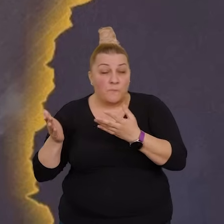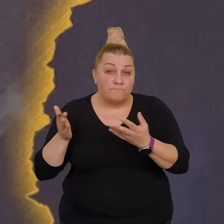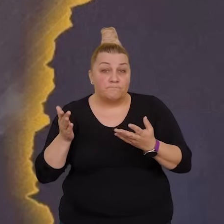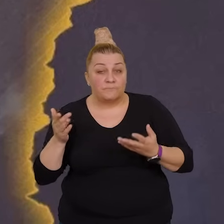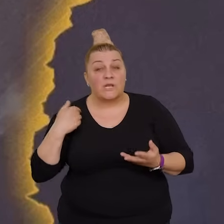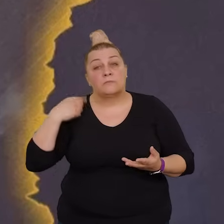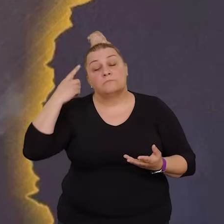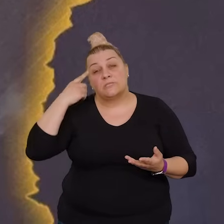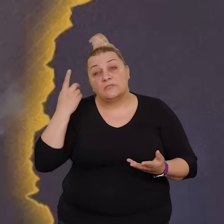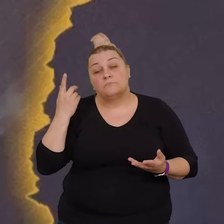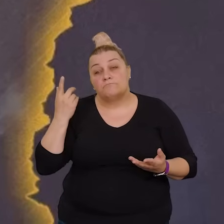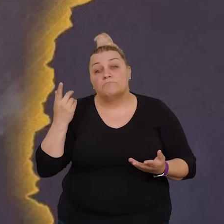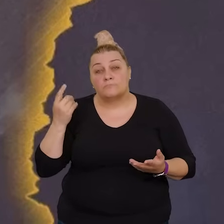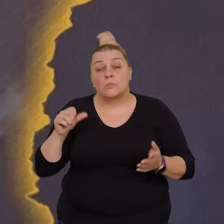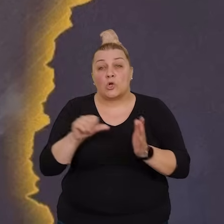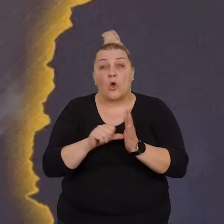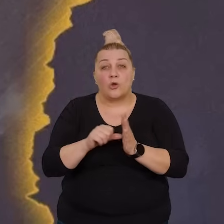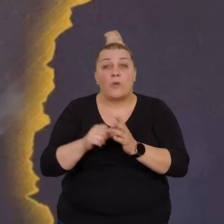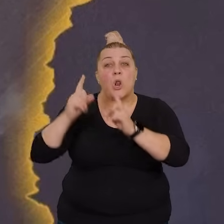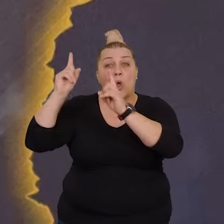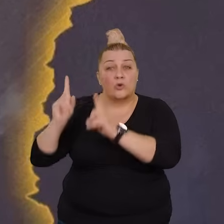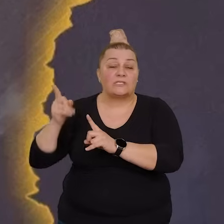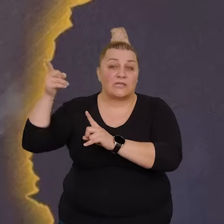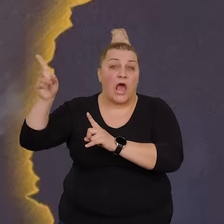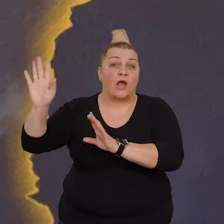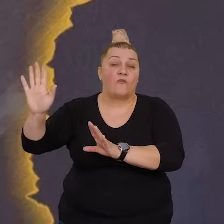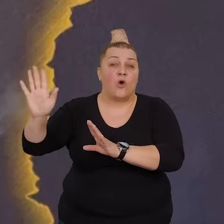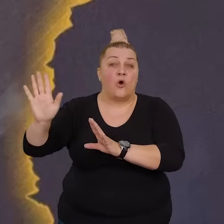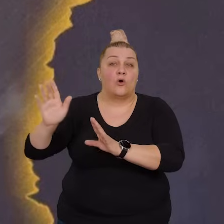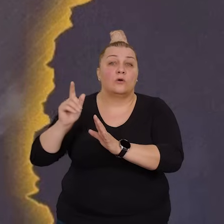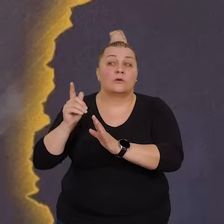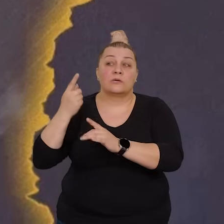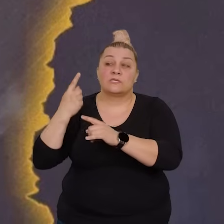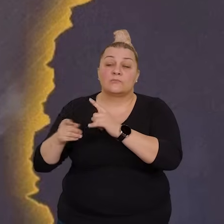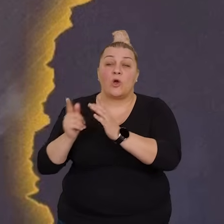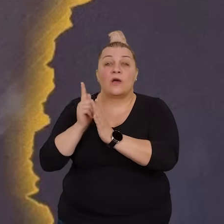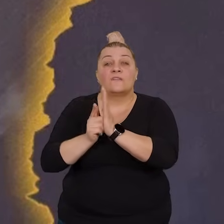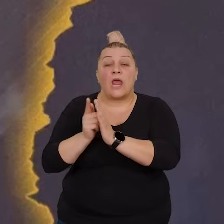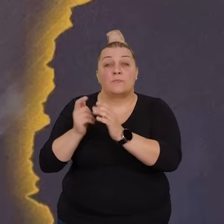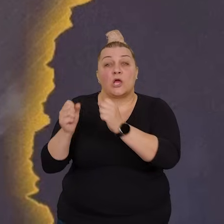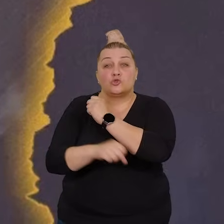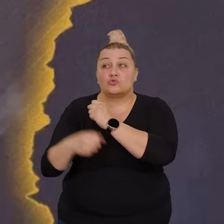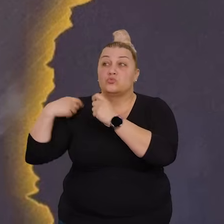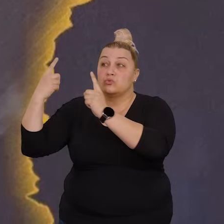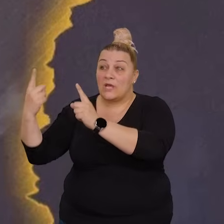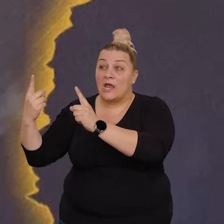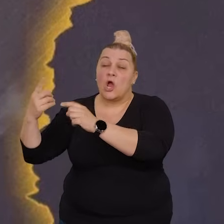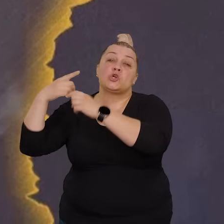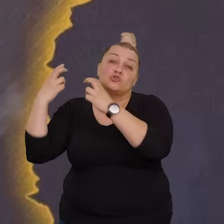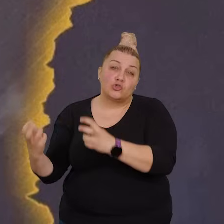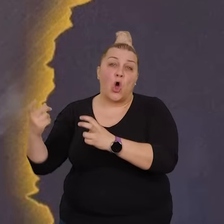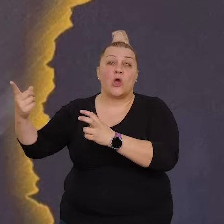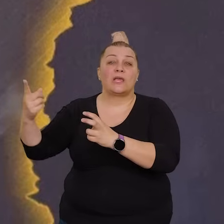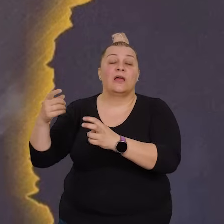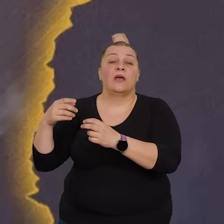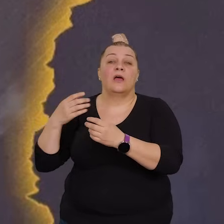bilo prirodno i logično i lijepo, jer sam u takvom okruženju se bio za vrijeme studija, da odem u kazalište. Otišao sam na kazališnu akademiju,